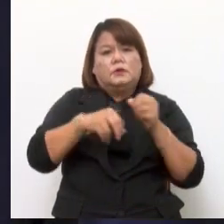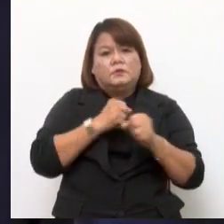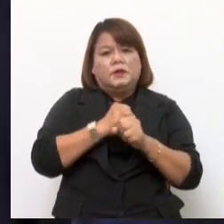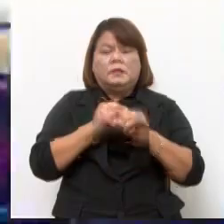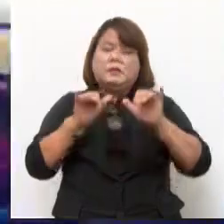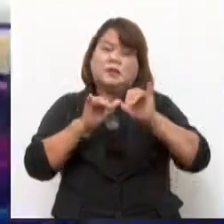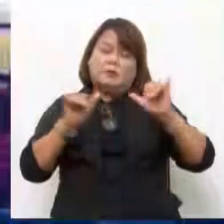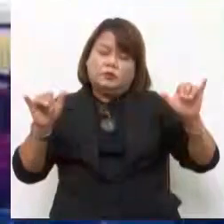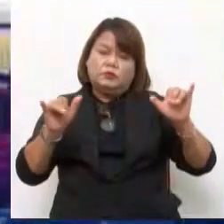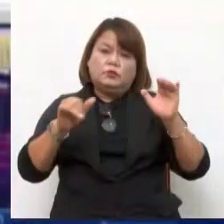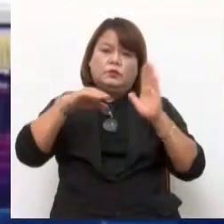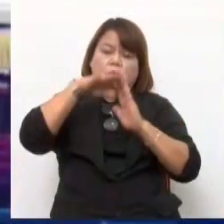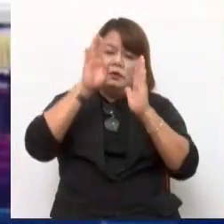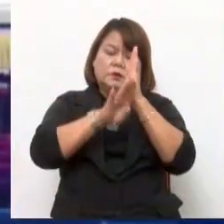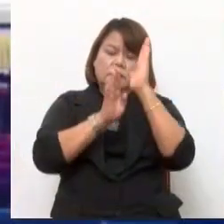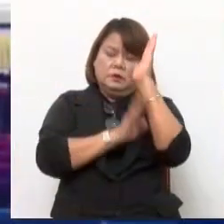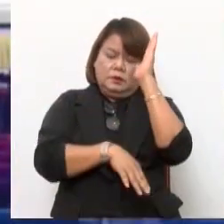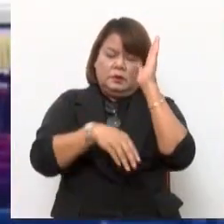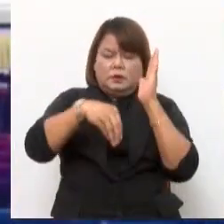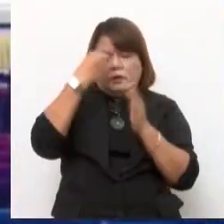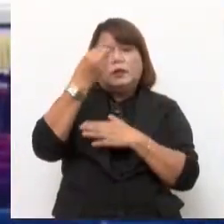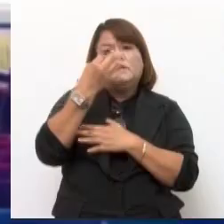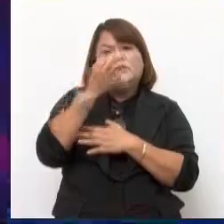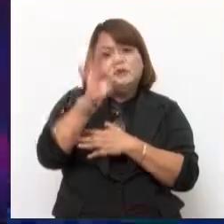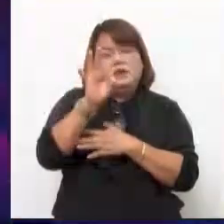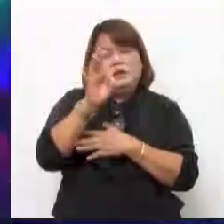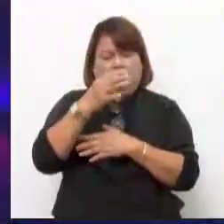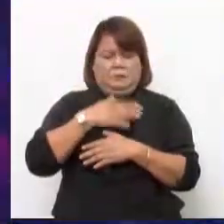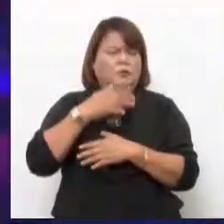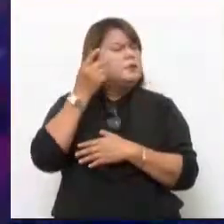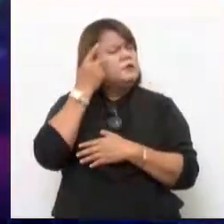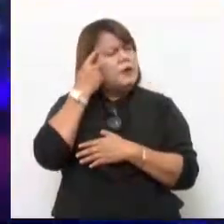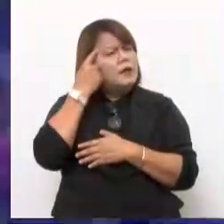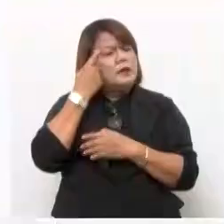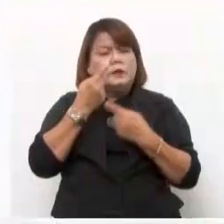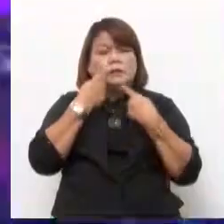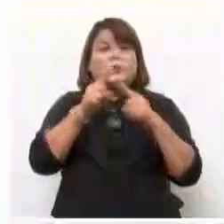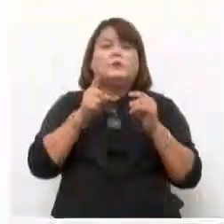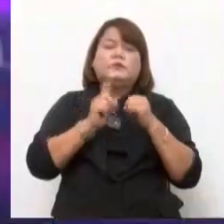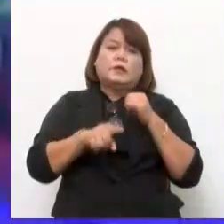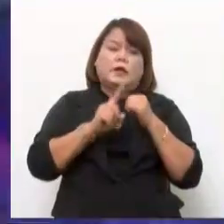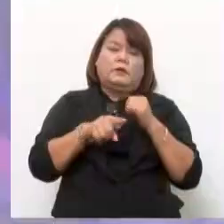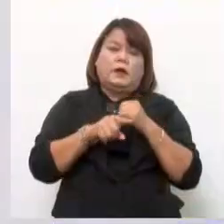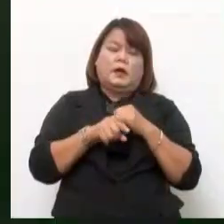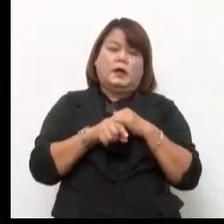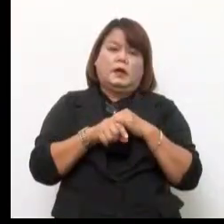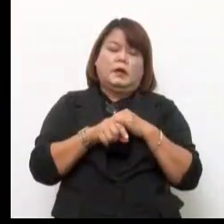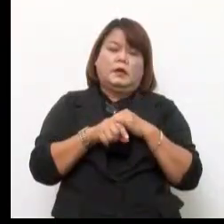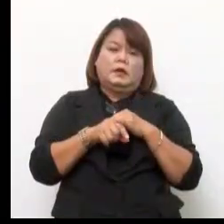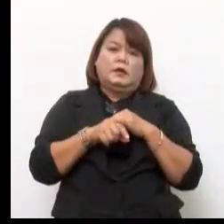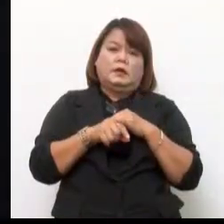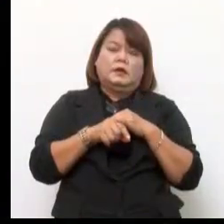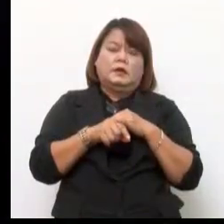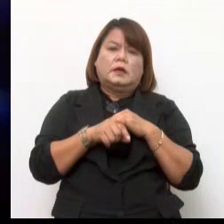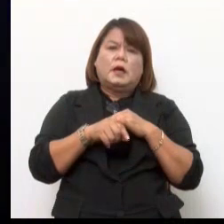สู่ภูมิภาคและเป็นการเรียนฟรีซึ่งผมคิดว่านี่คือคำตอบสุดท้ายว่าหากนักเรียนทุกคนนะ